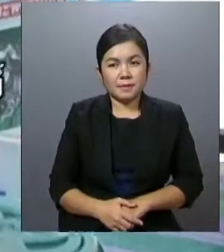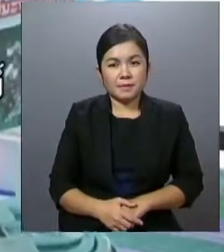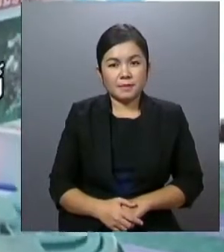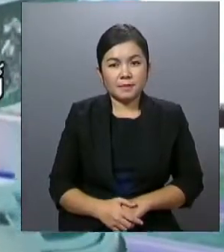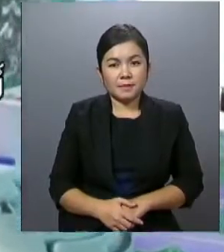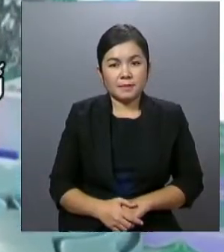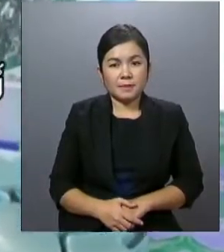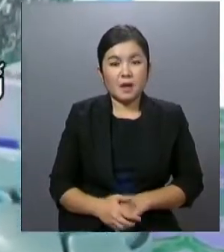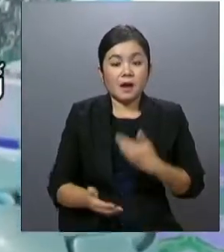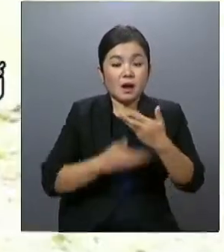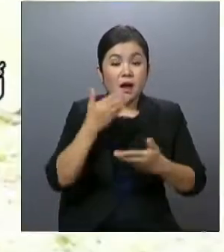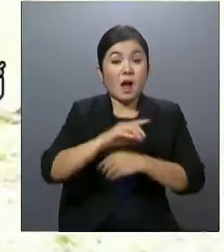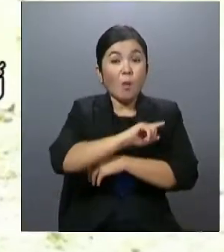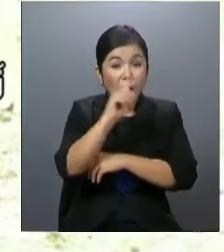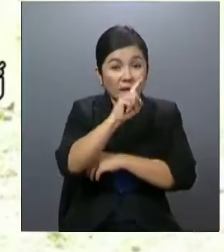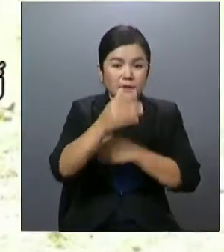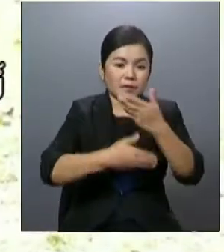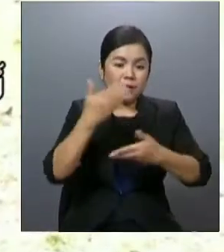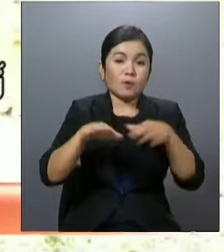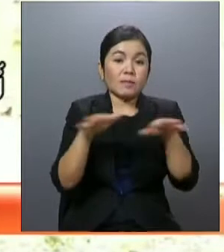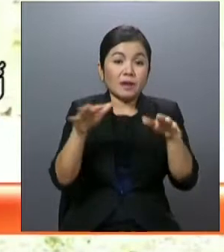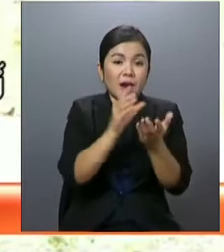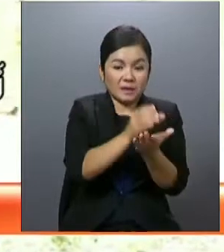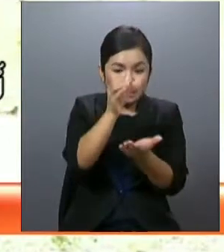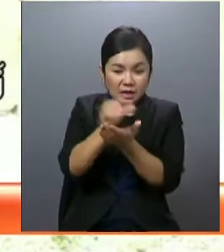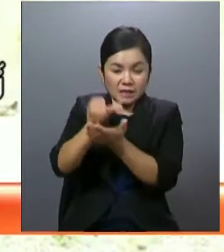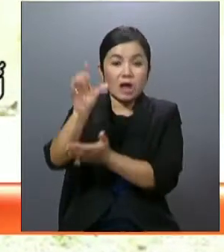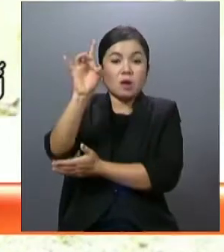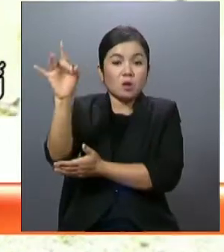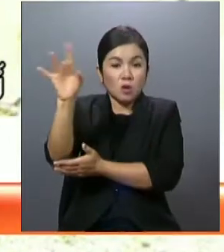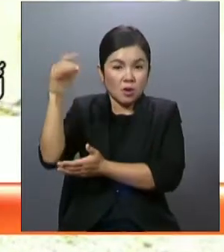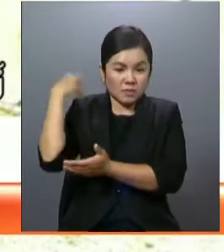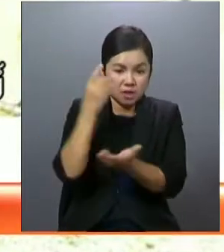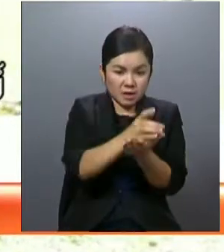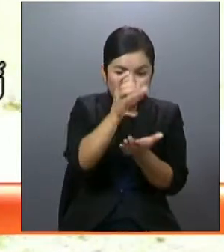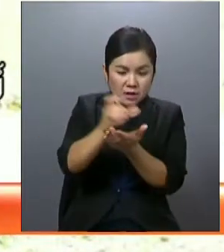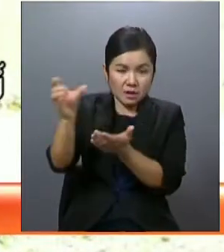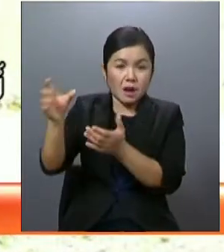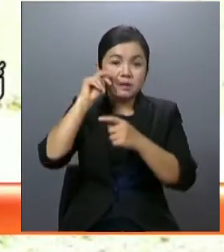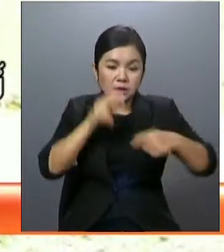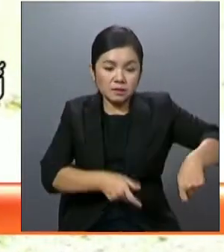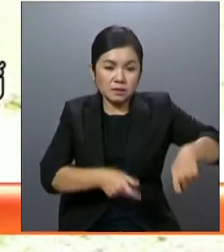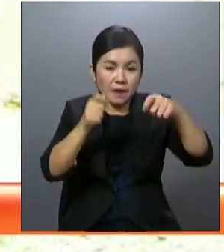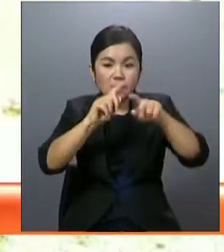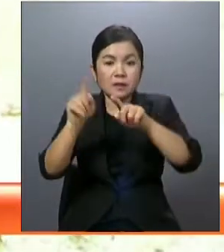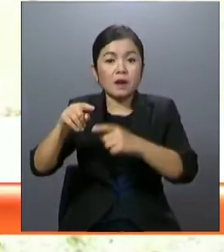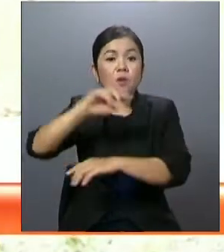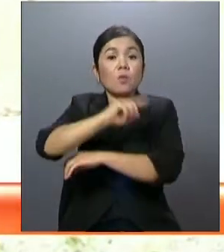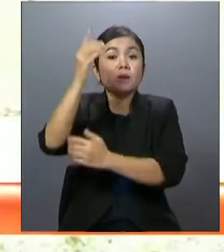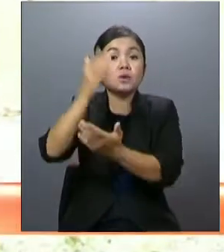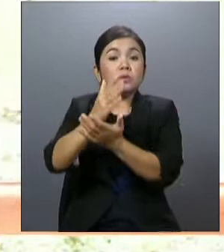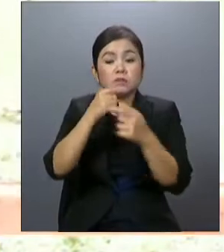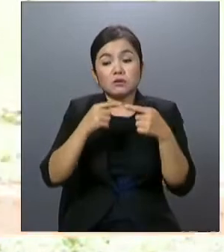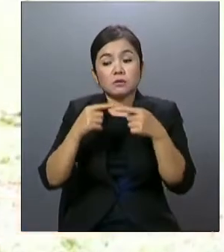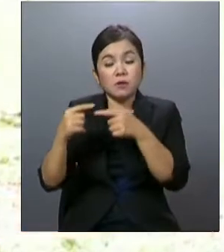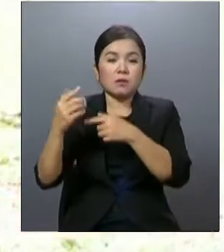100 กระบอกมันจะมีสิ้นปีลูกสงกรานต์นําพานักข้าวตะเลิกช่วงแรกที่มันยืดหลายๆวัน